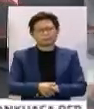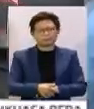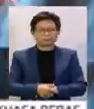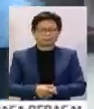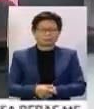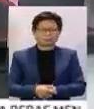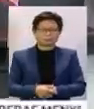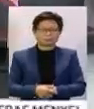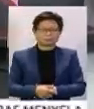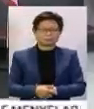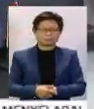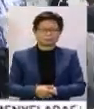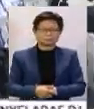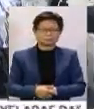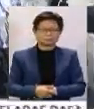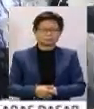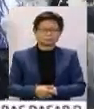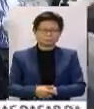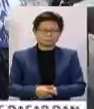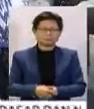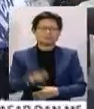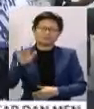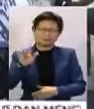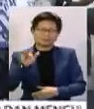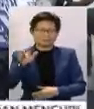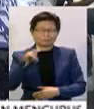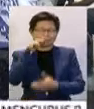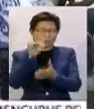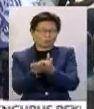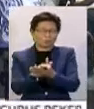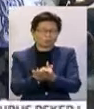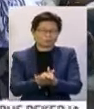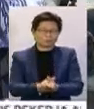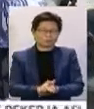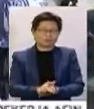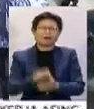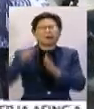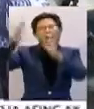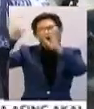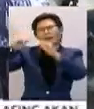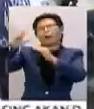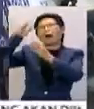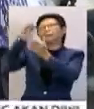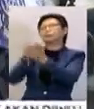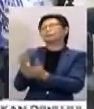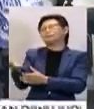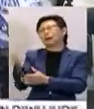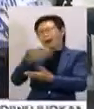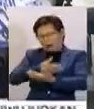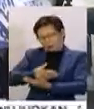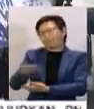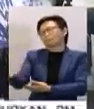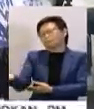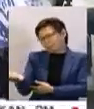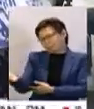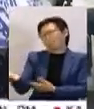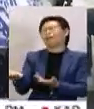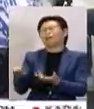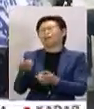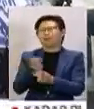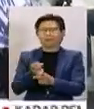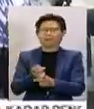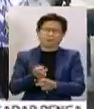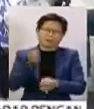umur 60, takutkan dia simpanan kan? Ya, kesian. Cuma mengharapkan suami atau anak-anak itu pun kalau ada anak mengingat pada orang